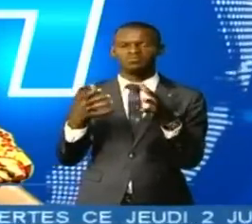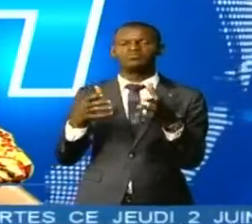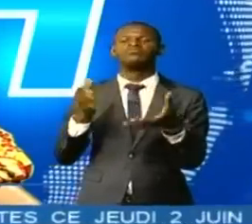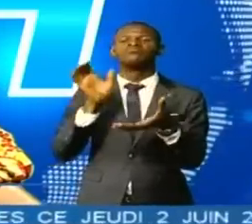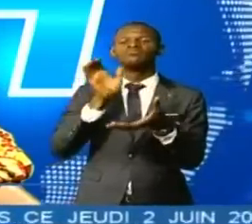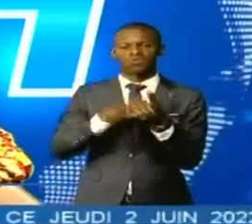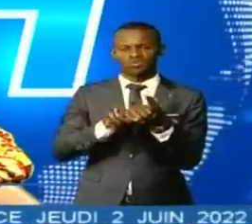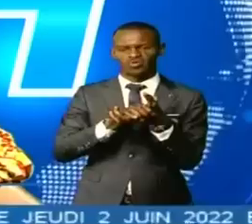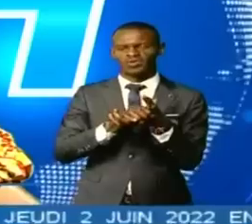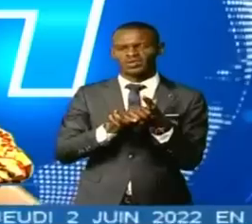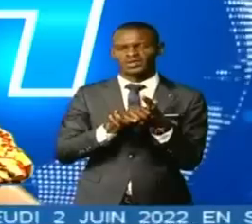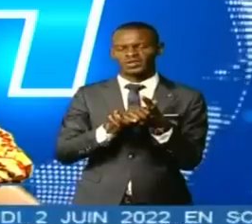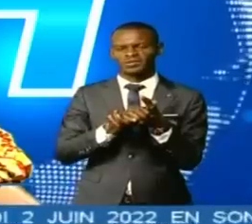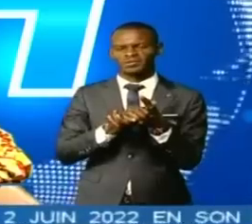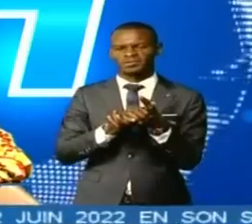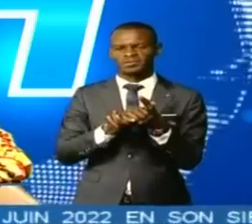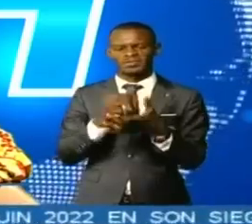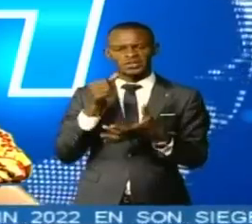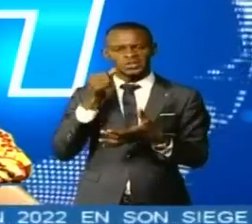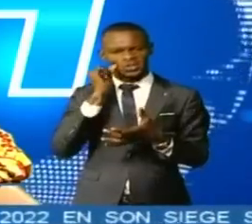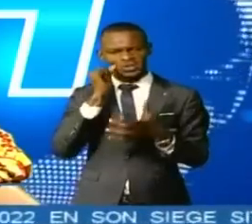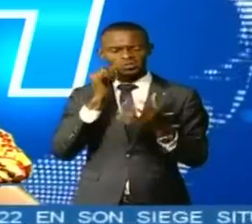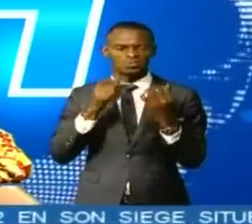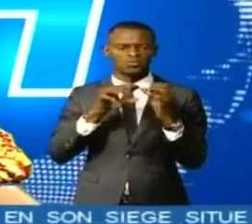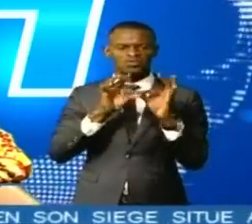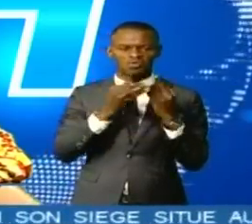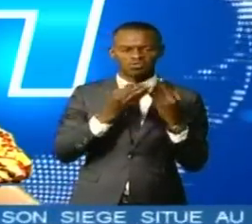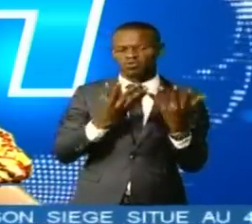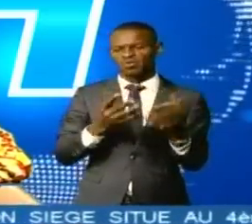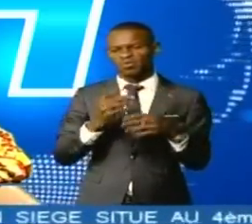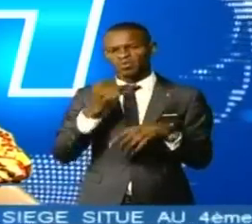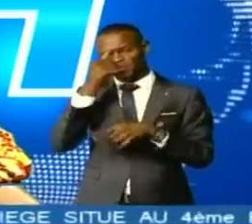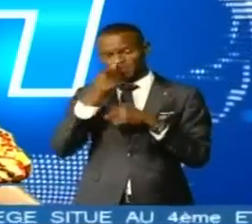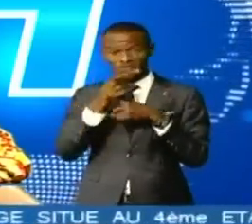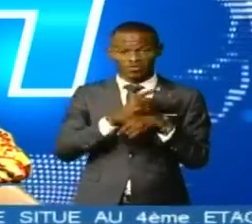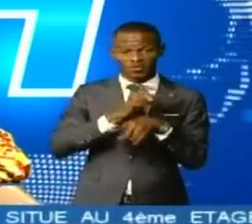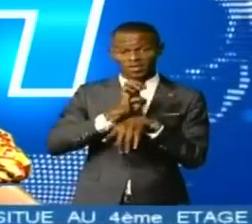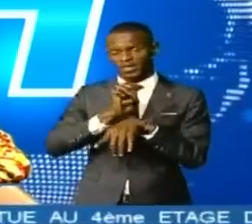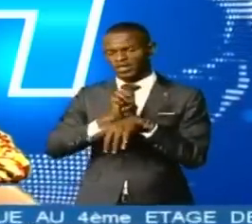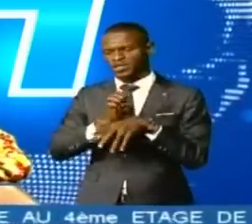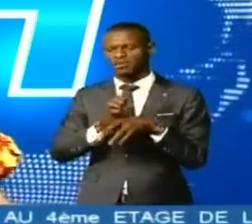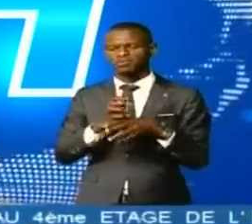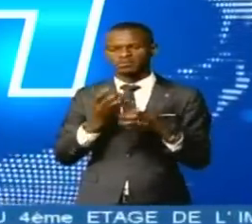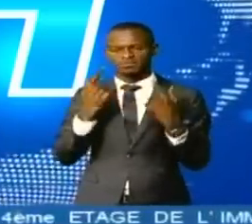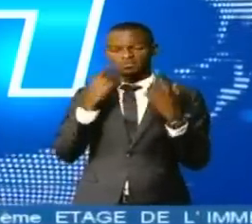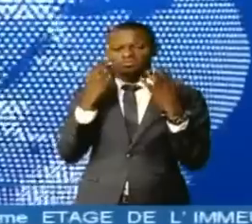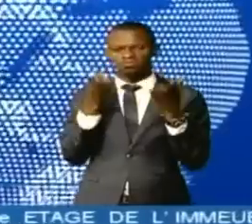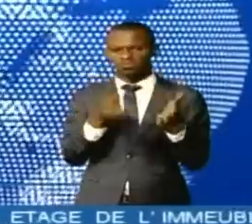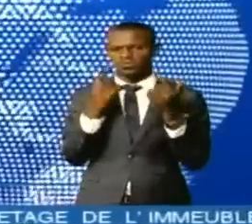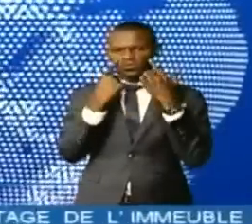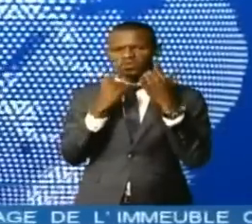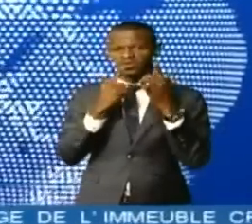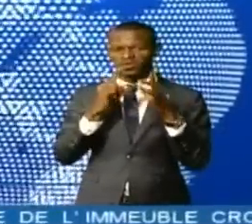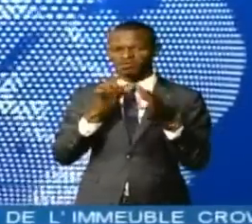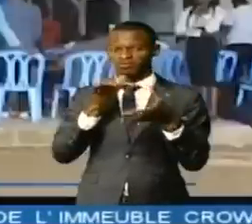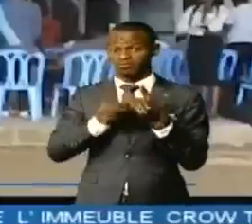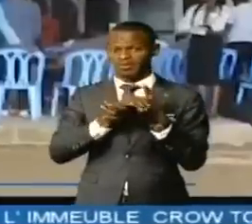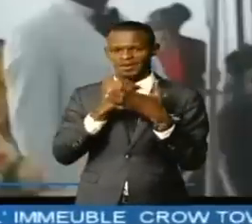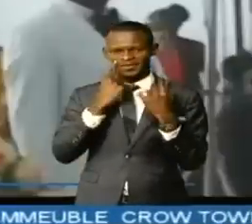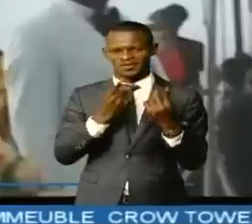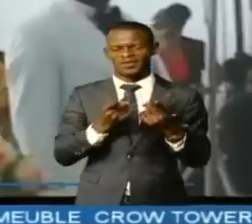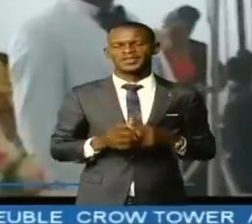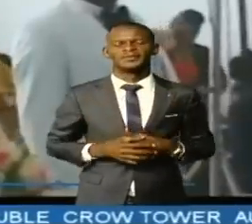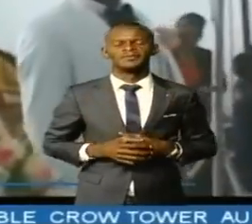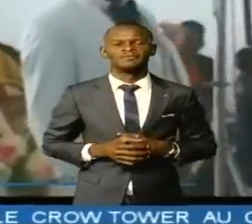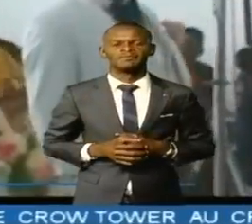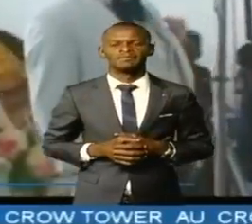de mariage des 20 témoins frères et sœurs de l'Église et membres des familles. Suivez ce commentaire de Rodin Panda.